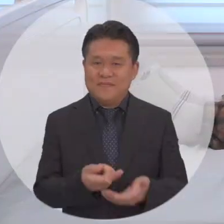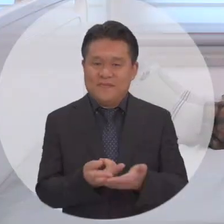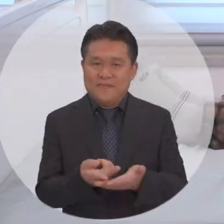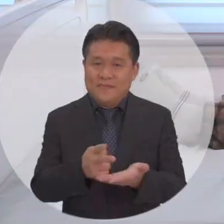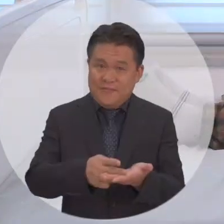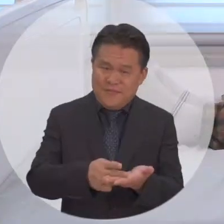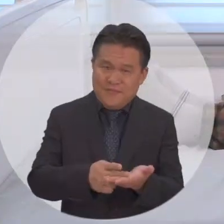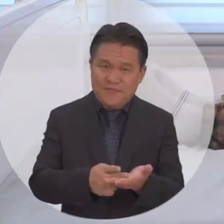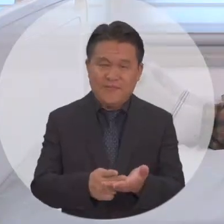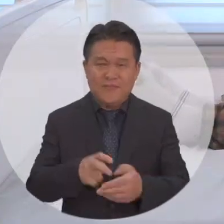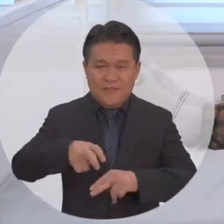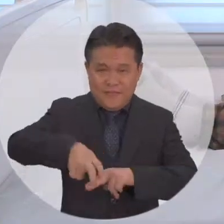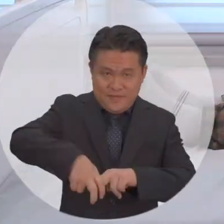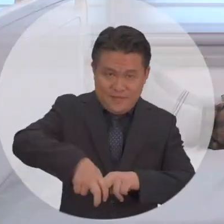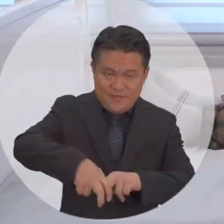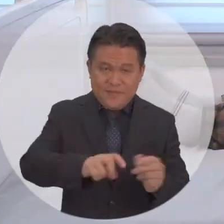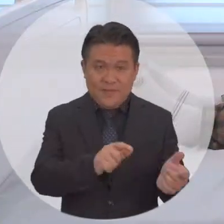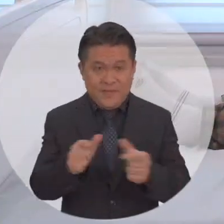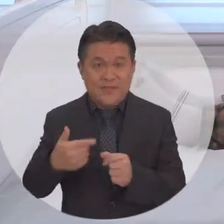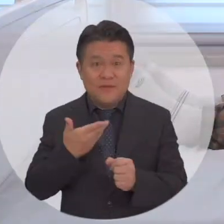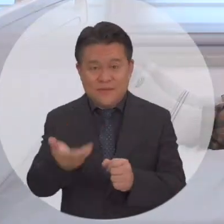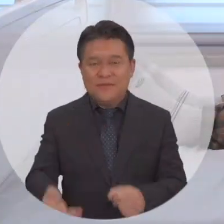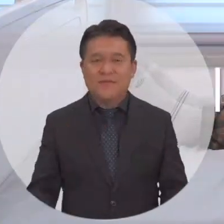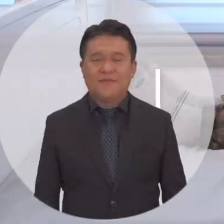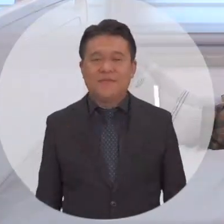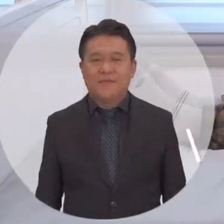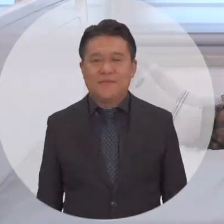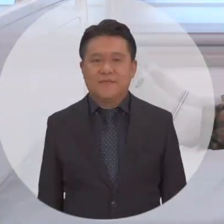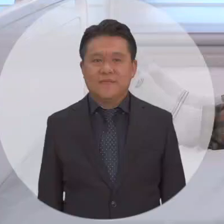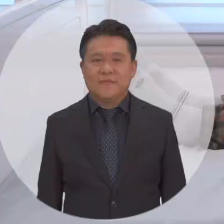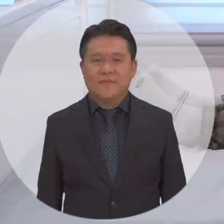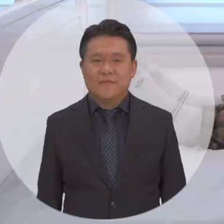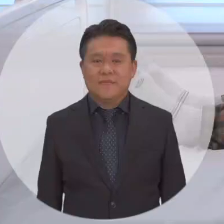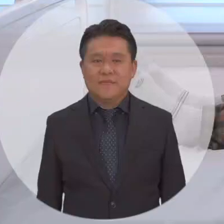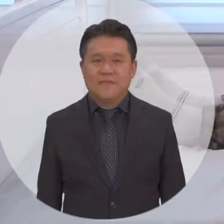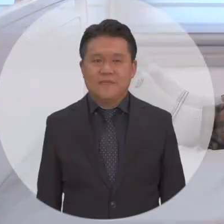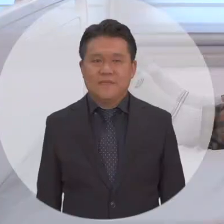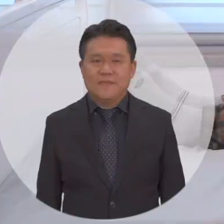옆으로 눕기 및 침대에 걸터 앉기 순서 안내입니다.